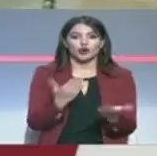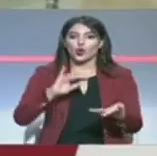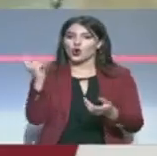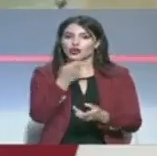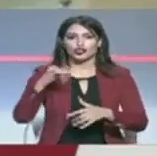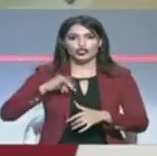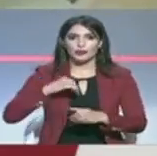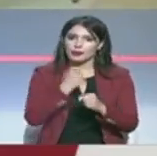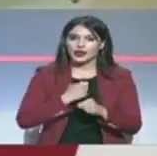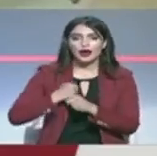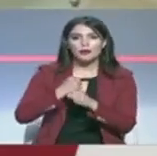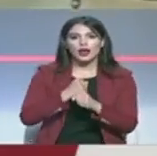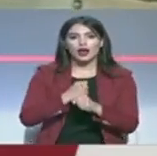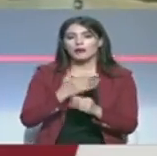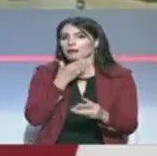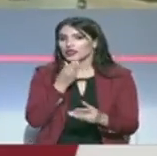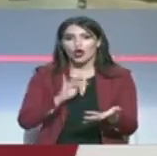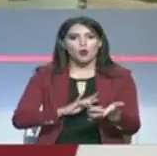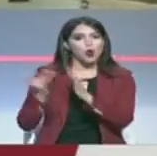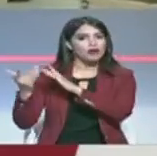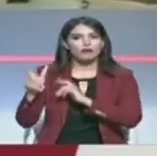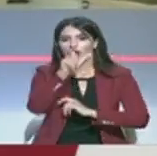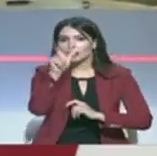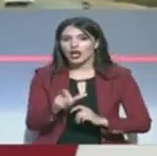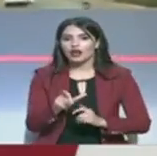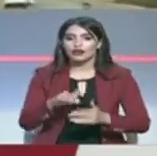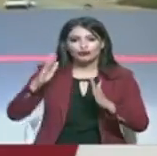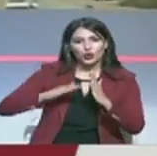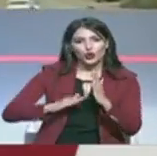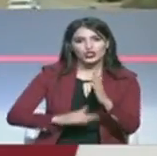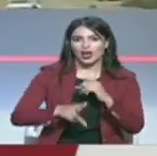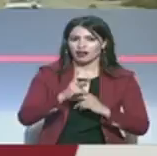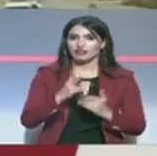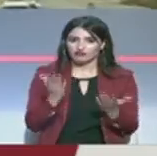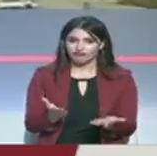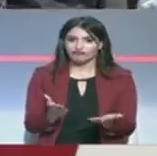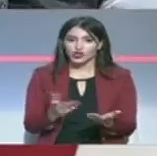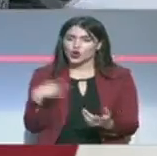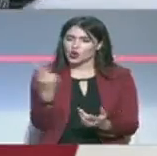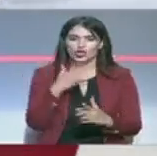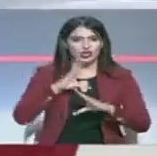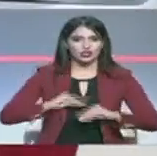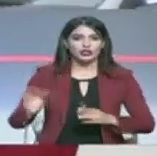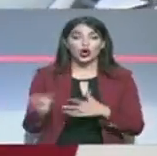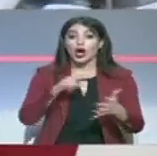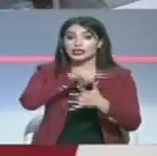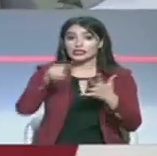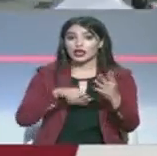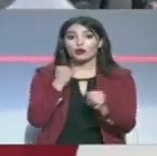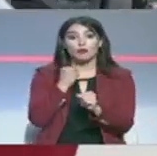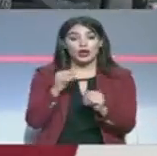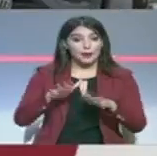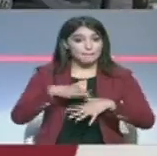الكل معناها المظاهر هذه نتاع الهجرة السرية وكل شيء، معناها الناس الكل تولي استقبل في حياتها. 5 نقاط كبرى لازم تخدم عليها